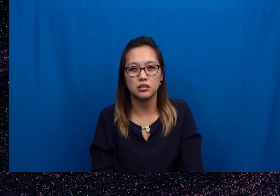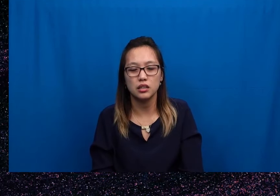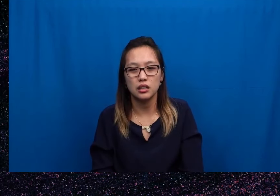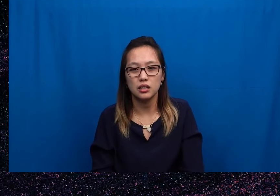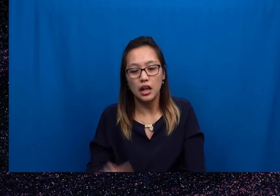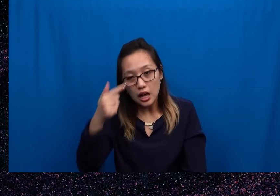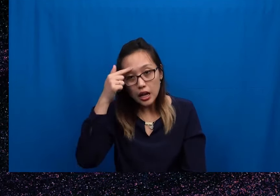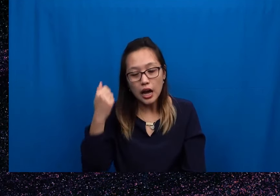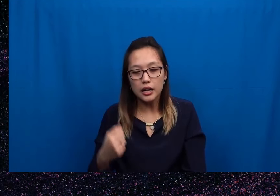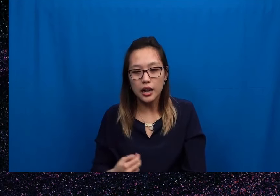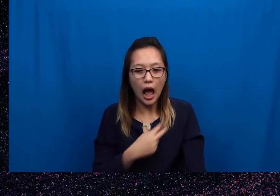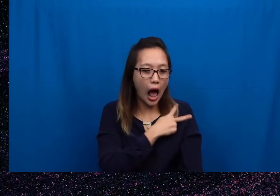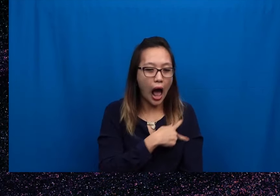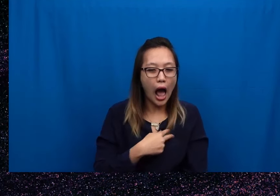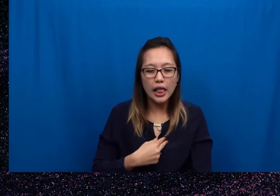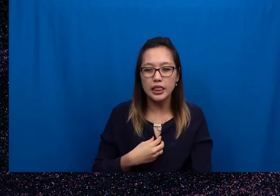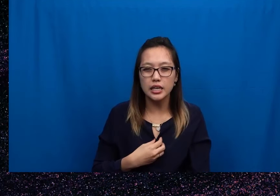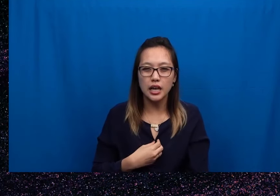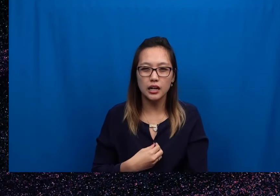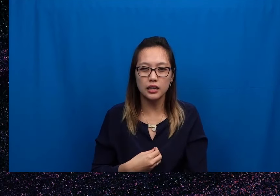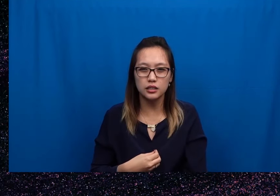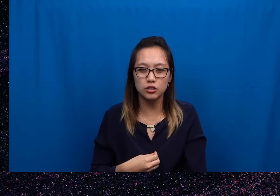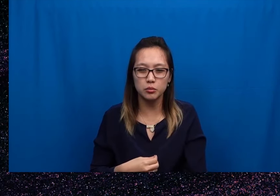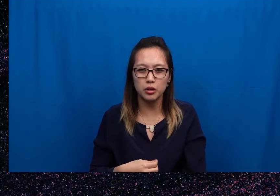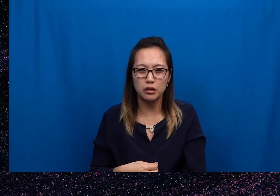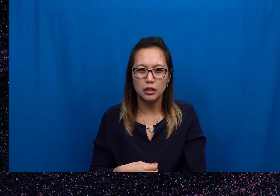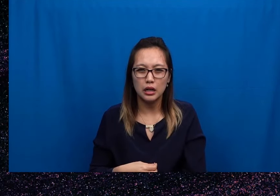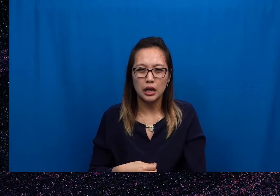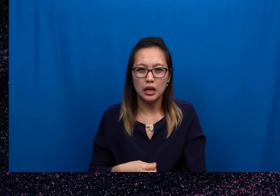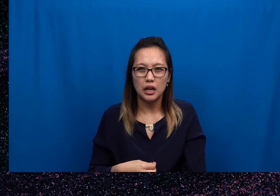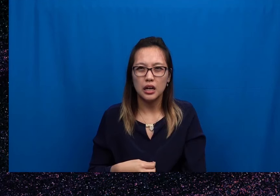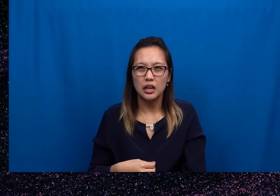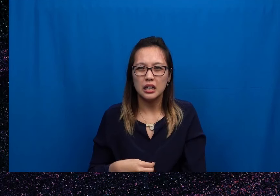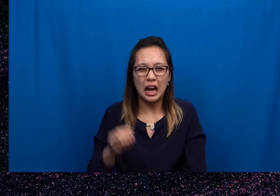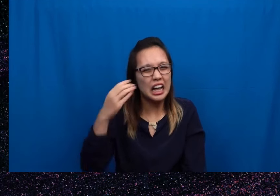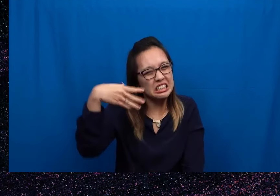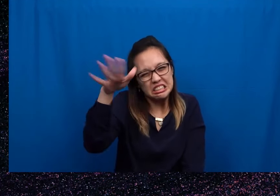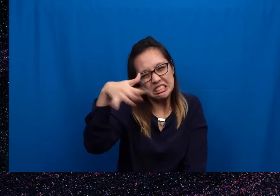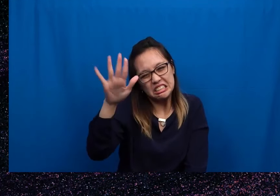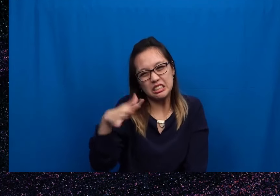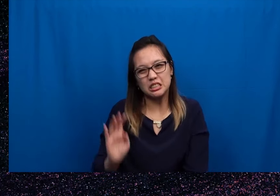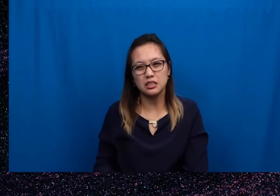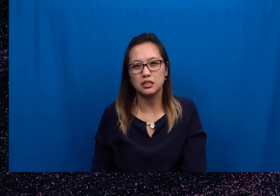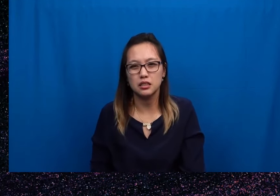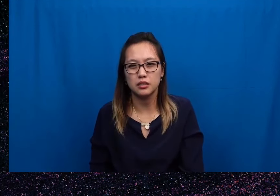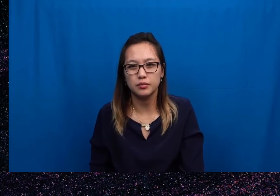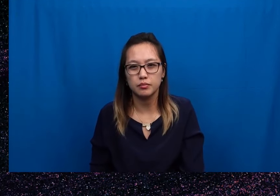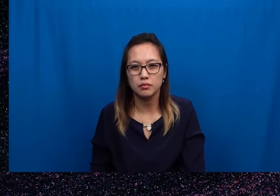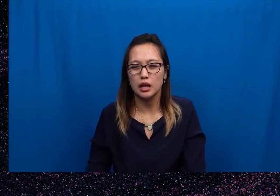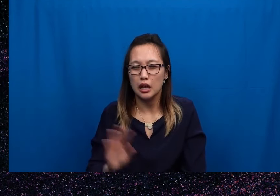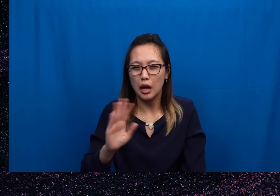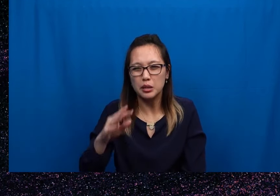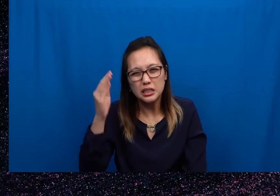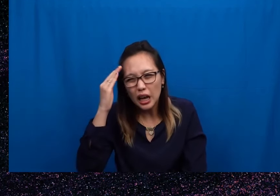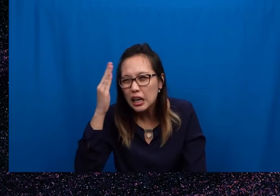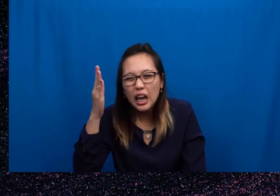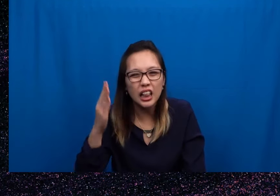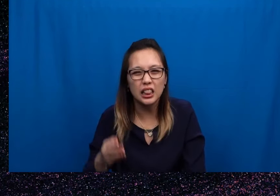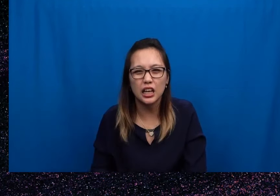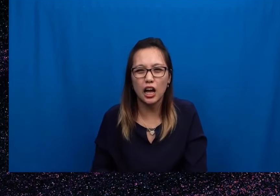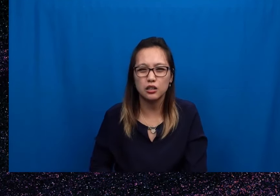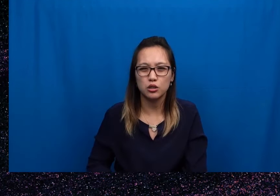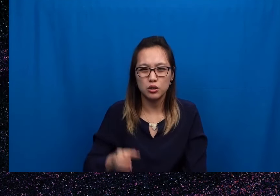menjadi najis juga. Hati nuraninya sudah tidak berperan lagi untuk mengingatkan dia, untuk